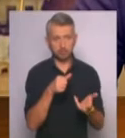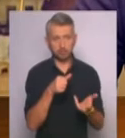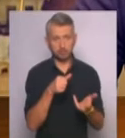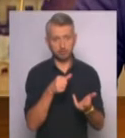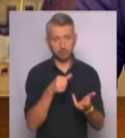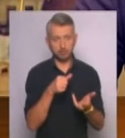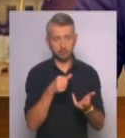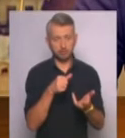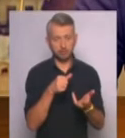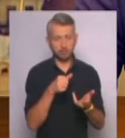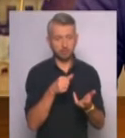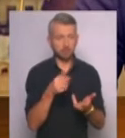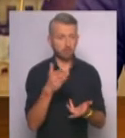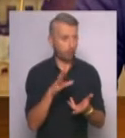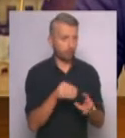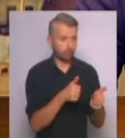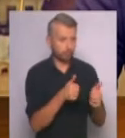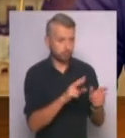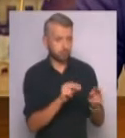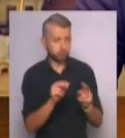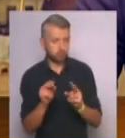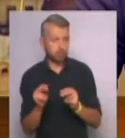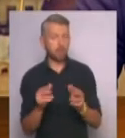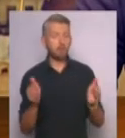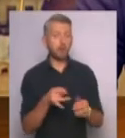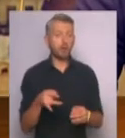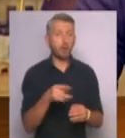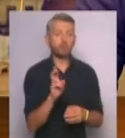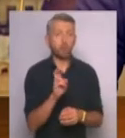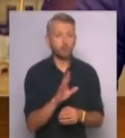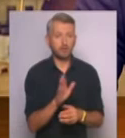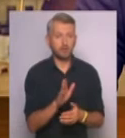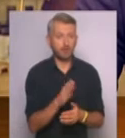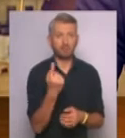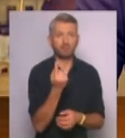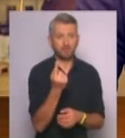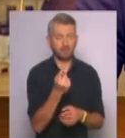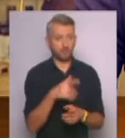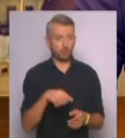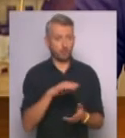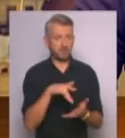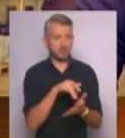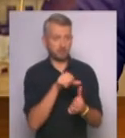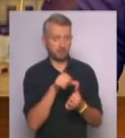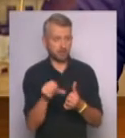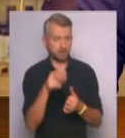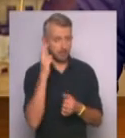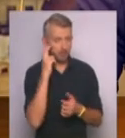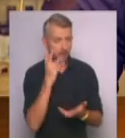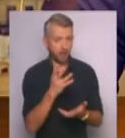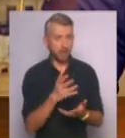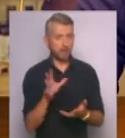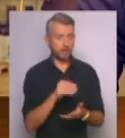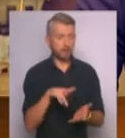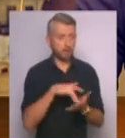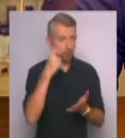при, скажімо, всіх сприятливих умовах, тому що мікрорайон Бортничі не є виключенням із всього міста Києва. Тобто весь все місто Київ